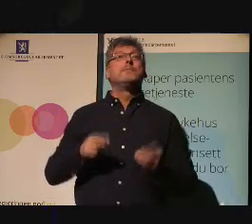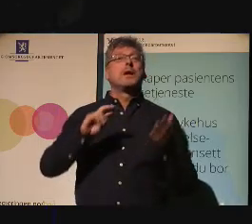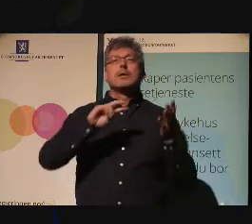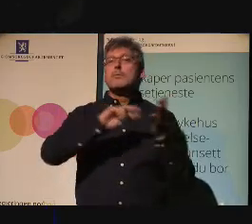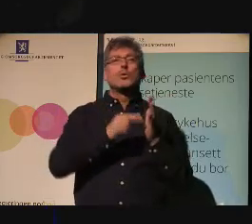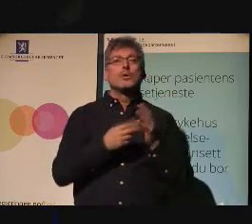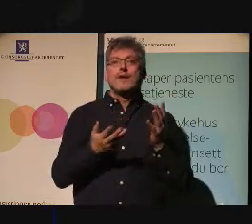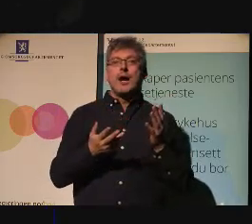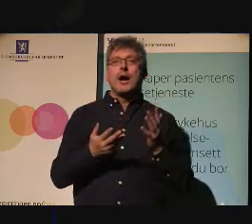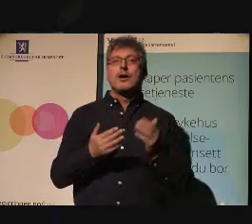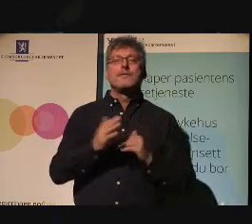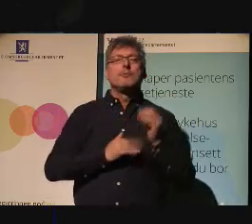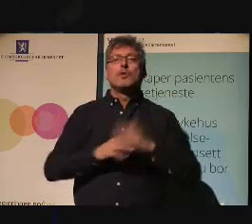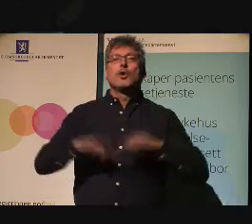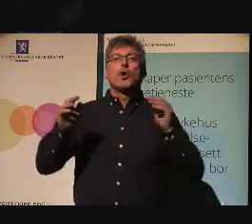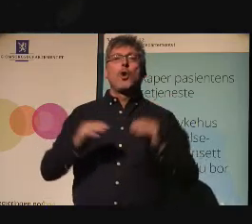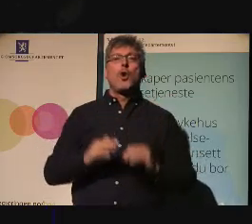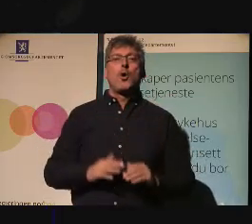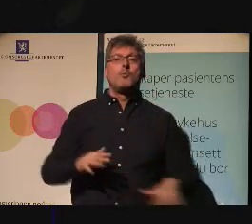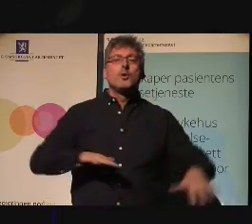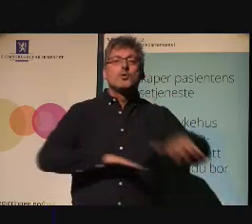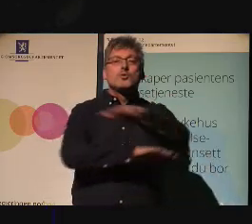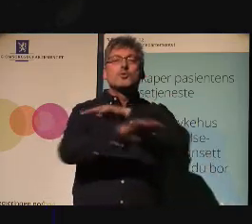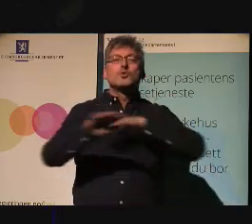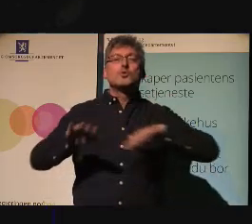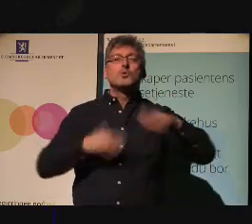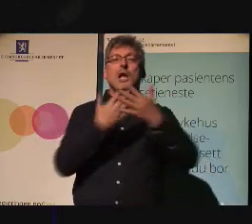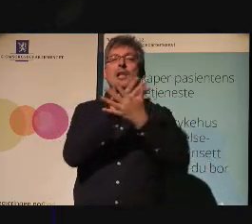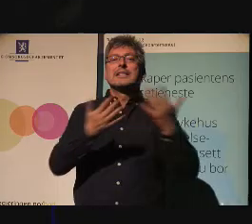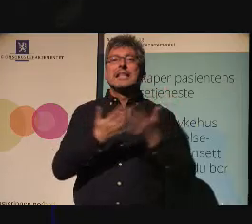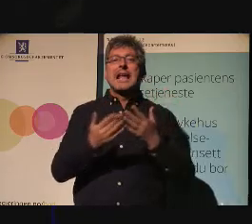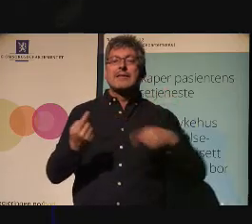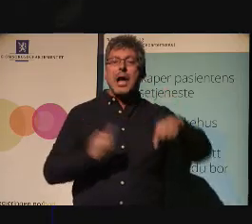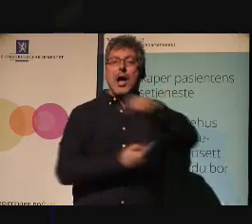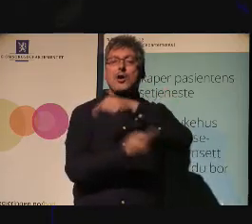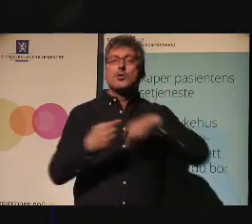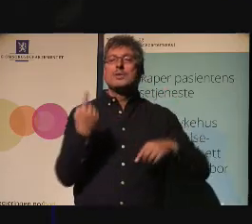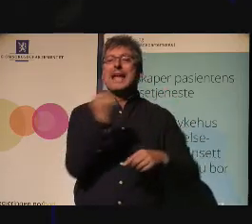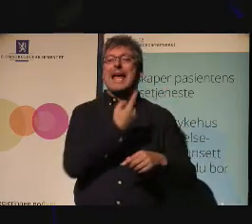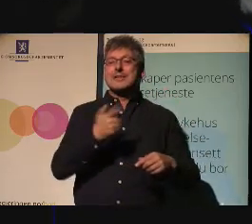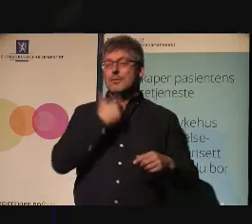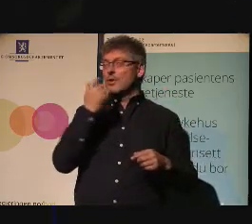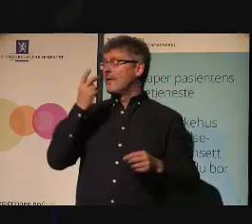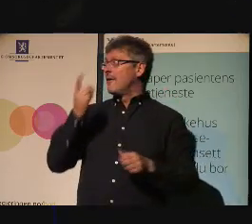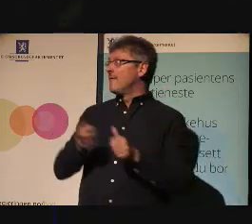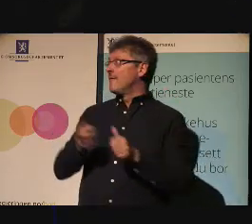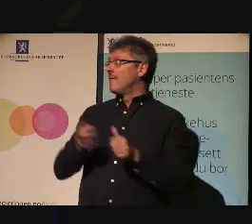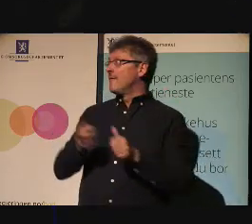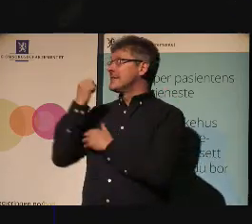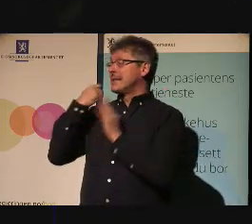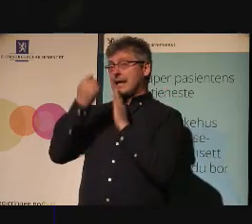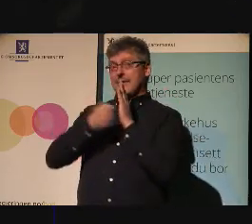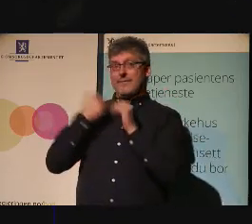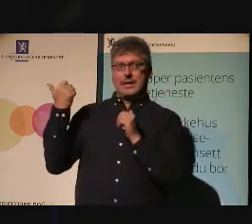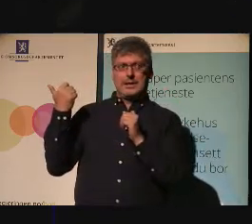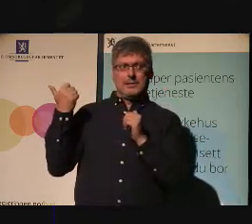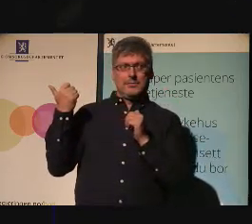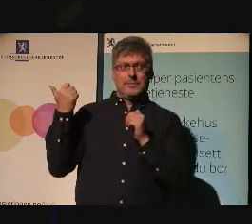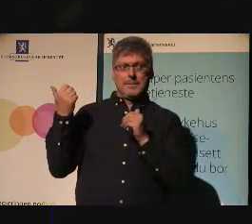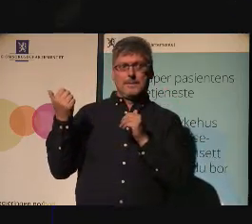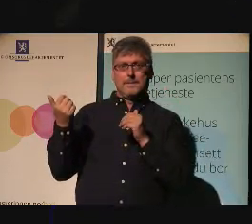til å bygge sosiale nettverk rundt nettopp ensom ungdom. Og vi vil først da se en sterk film som omhandler